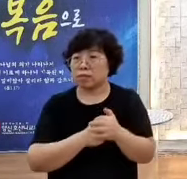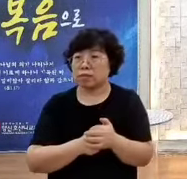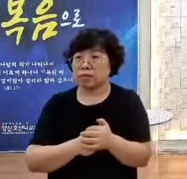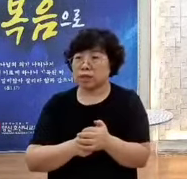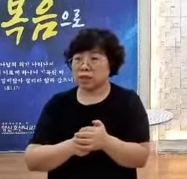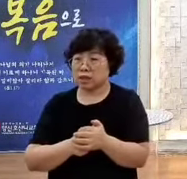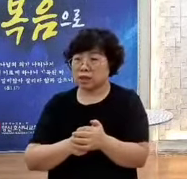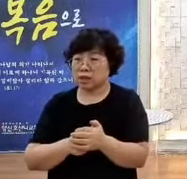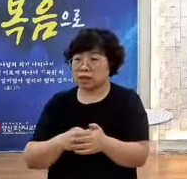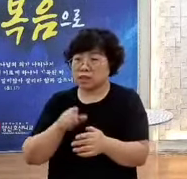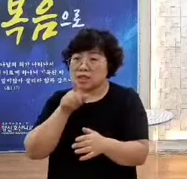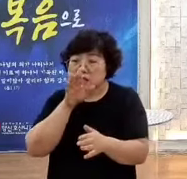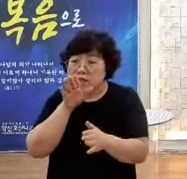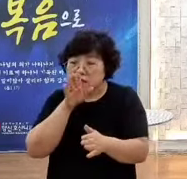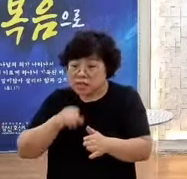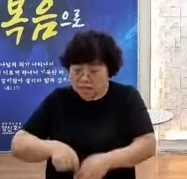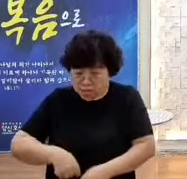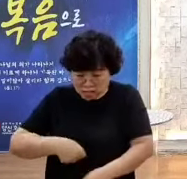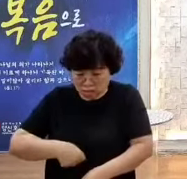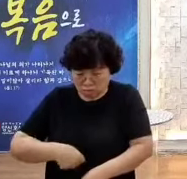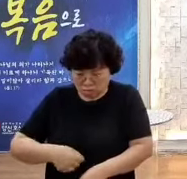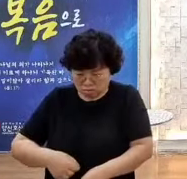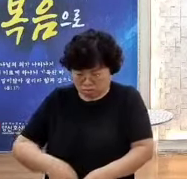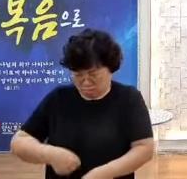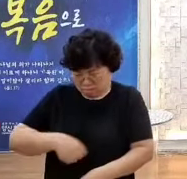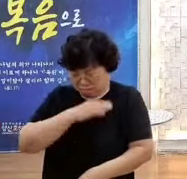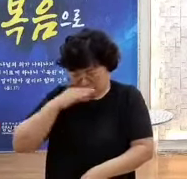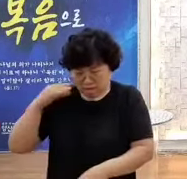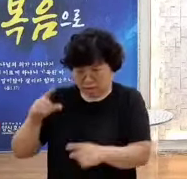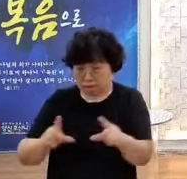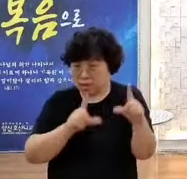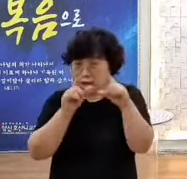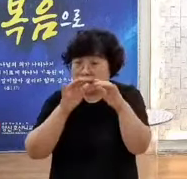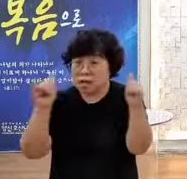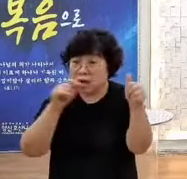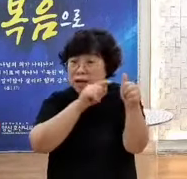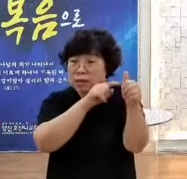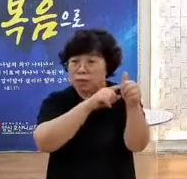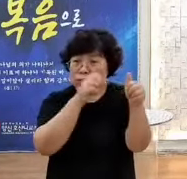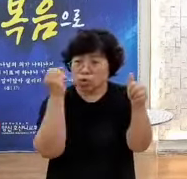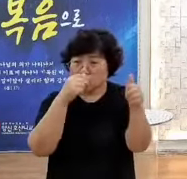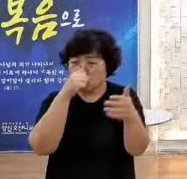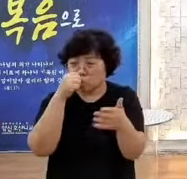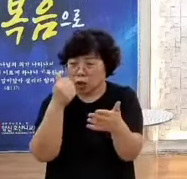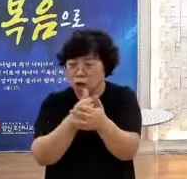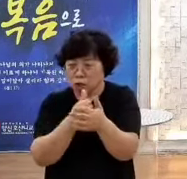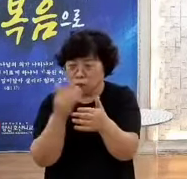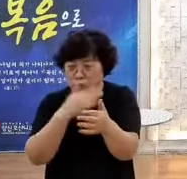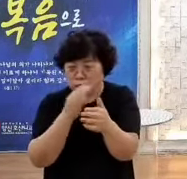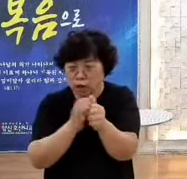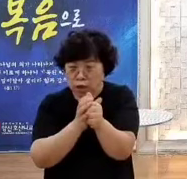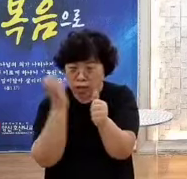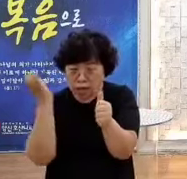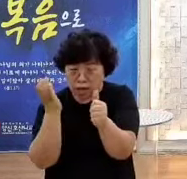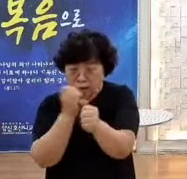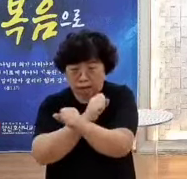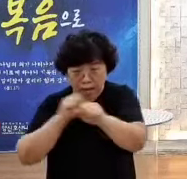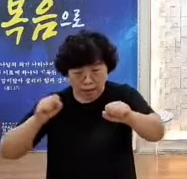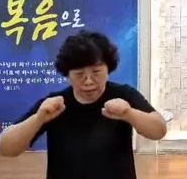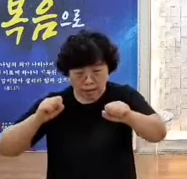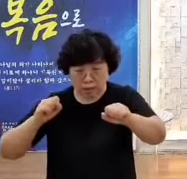신실하고 정직하게 살았습니다. 그리고 이 루터는요, 죄에서 벗어나기 위해서 고행을 했어요.